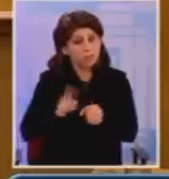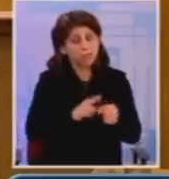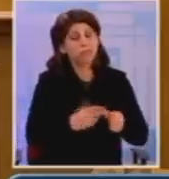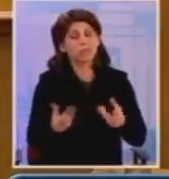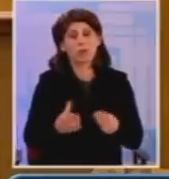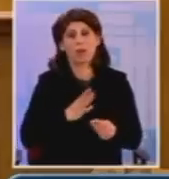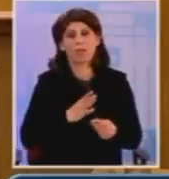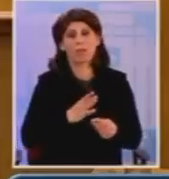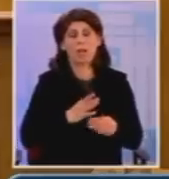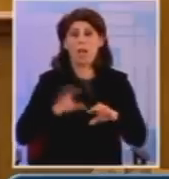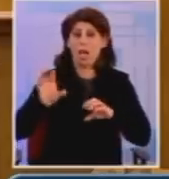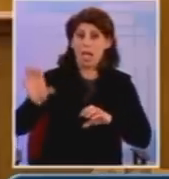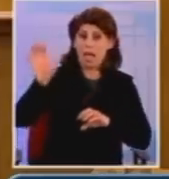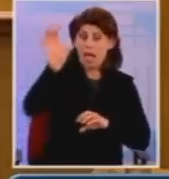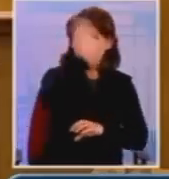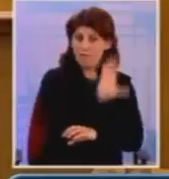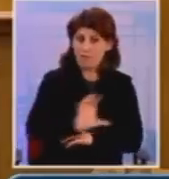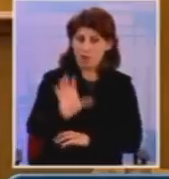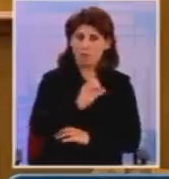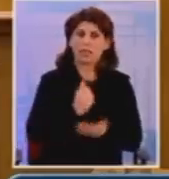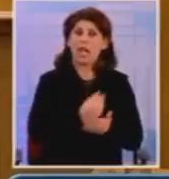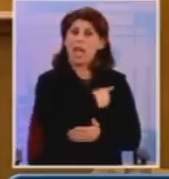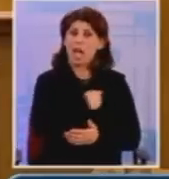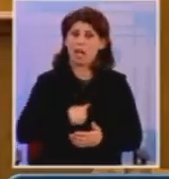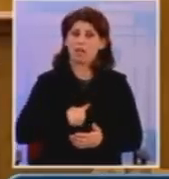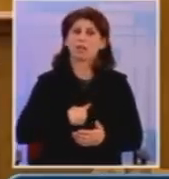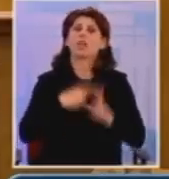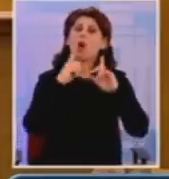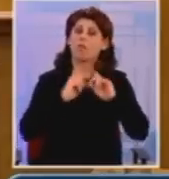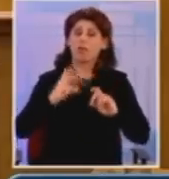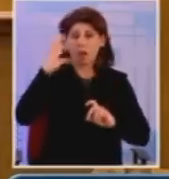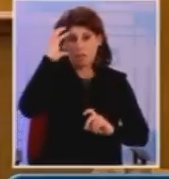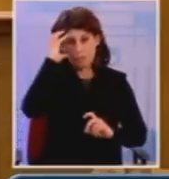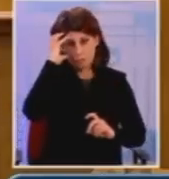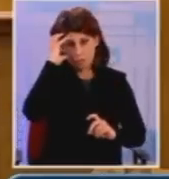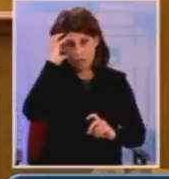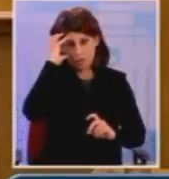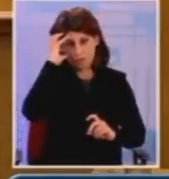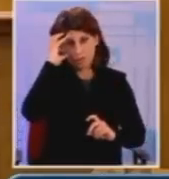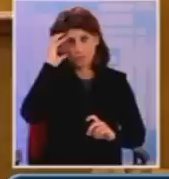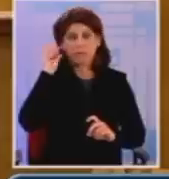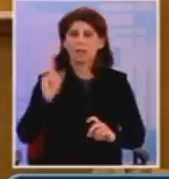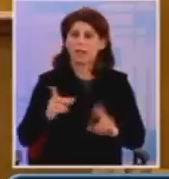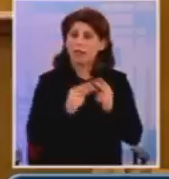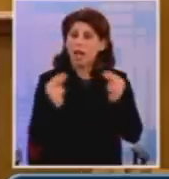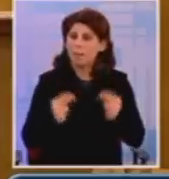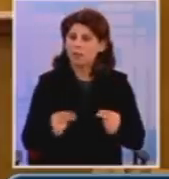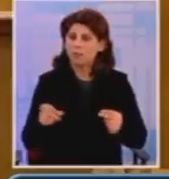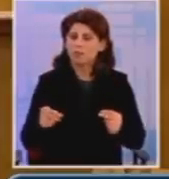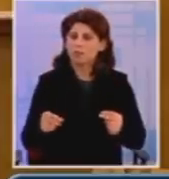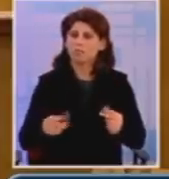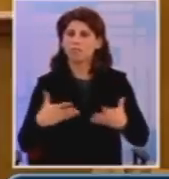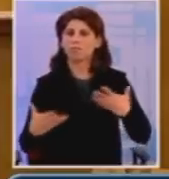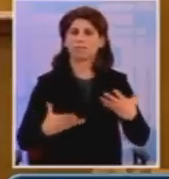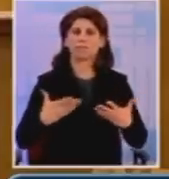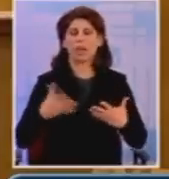της Ευρώπης και οι ηγεσίες τους οφείλουν να θυμούνται και να αντλούν συμπεράσματα από τη σύγχρονη